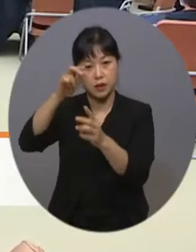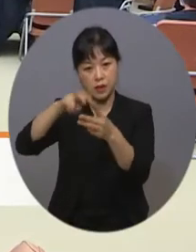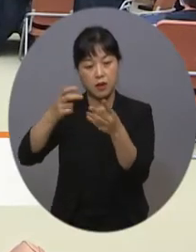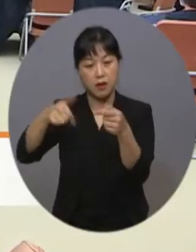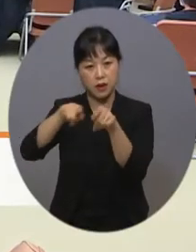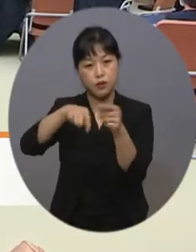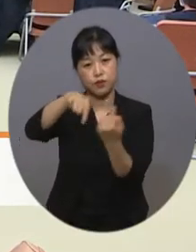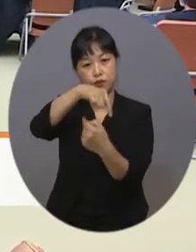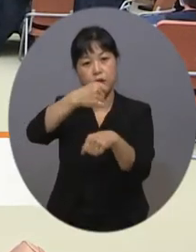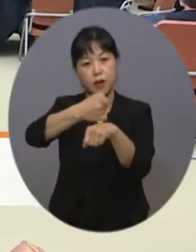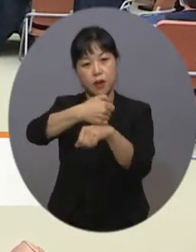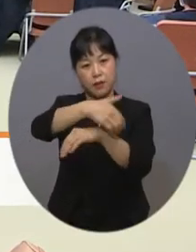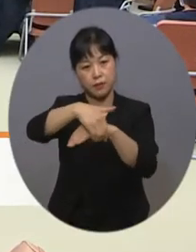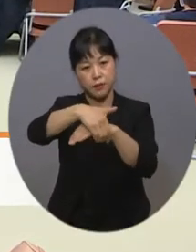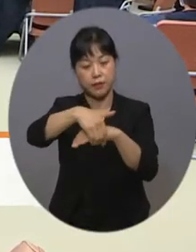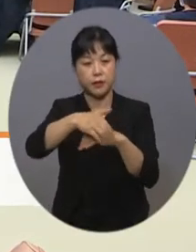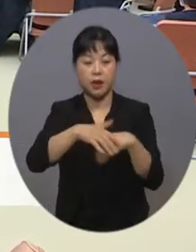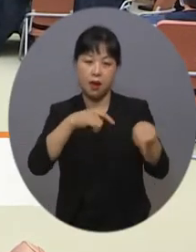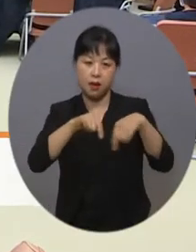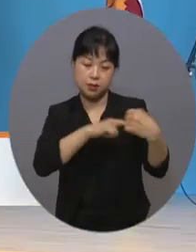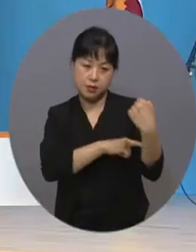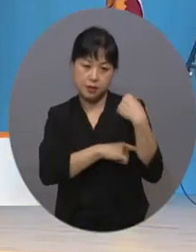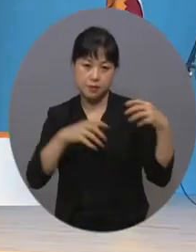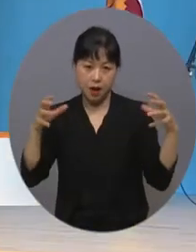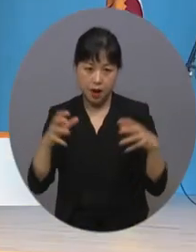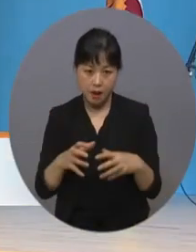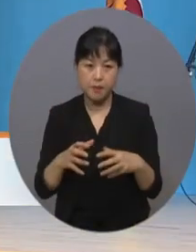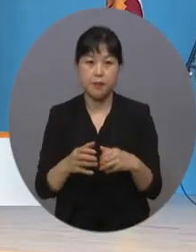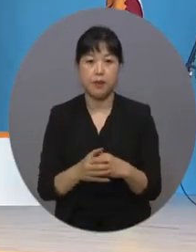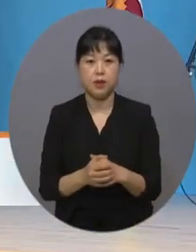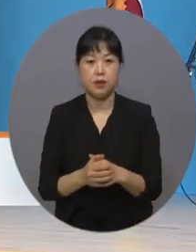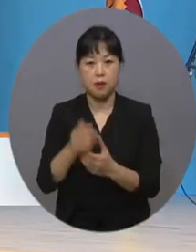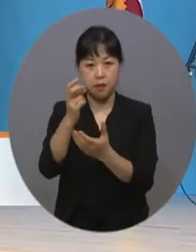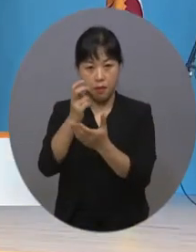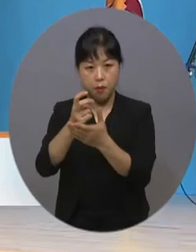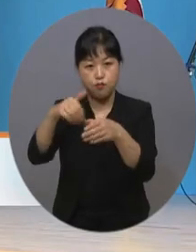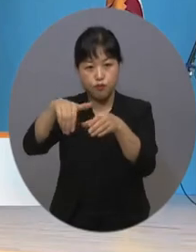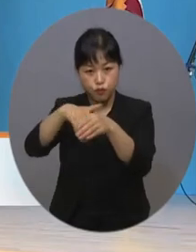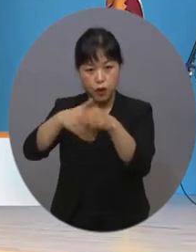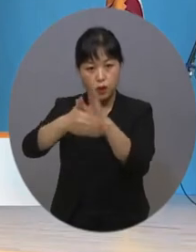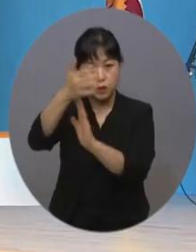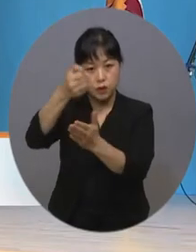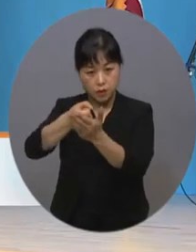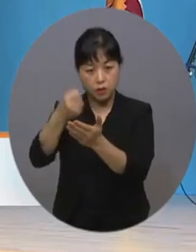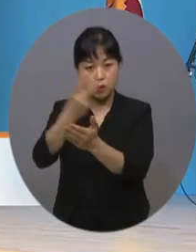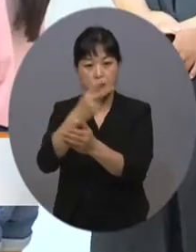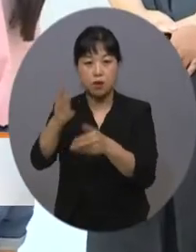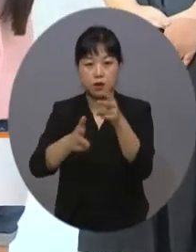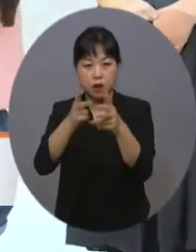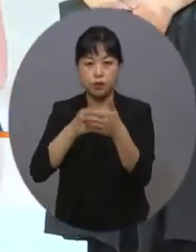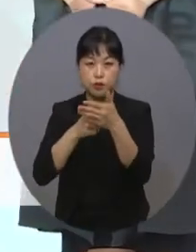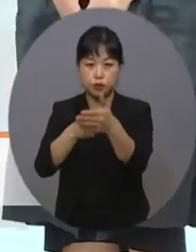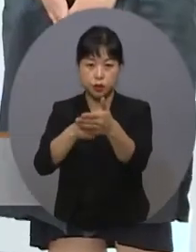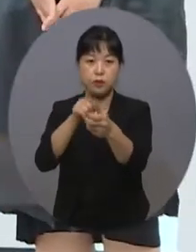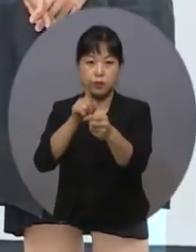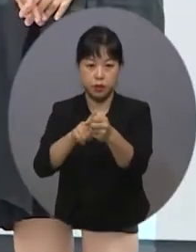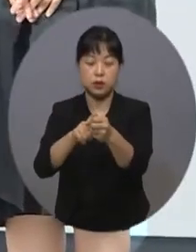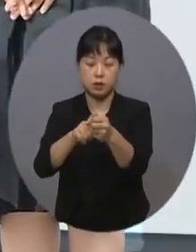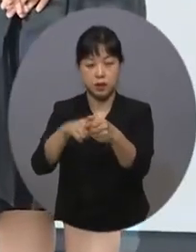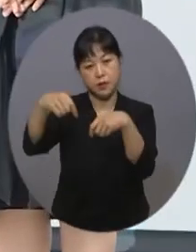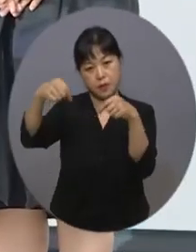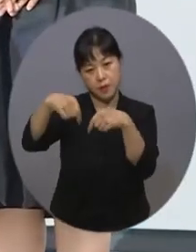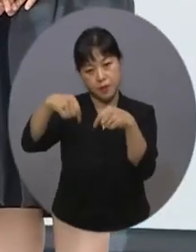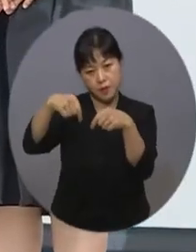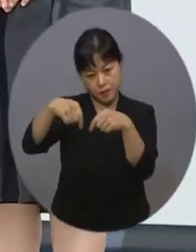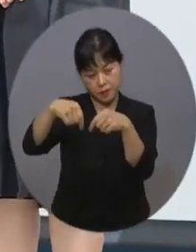들어갈 계획이며 전 행정력을 결집해 법정 문화도시 지정과 사업 추진을 위한 실질적인 협업을